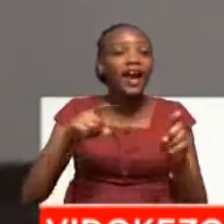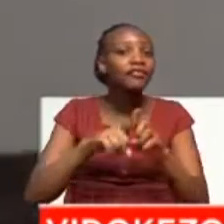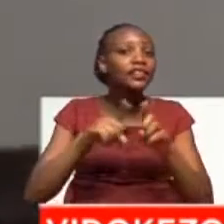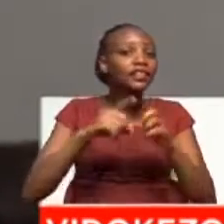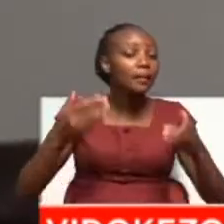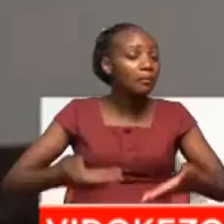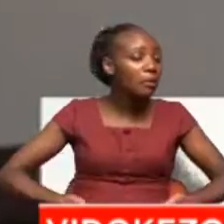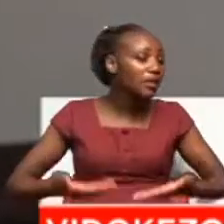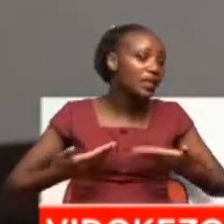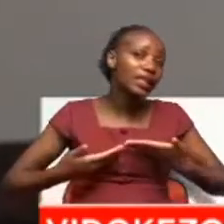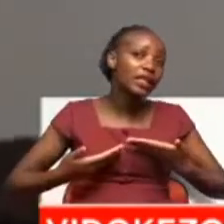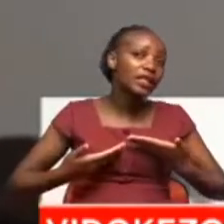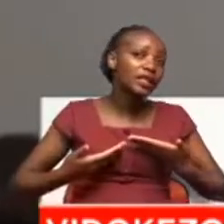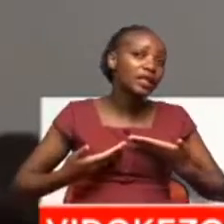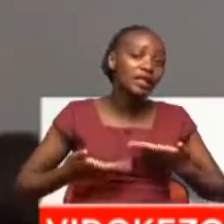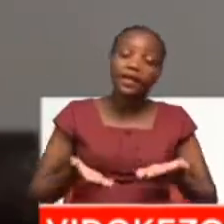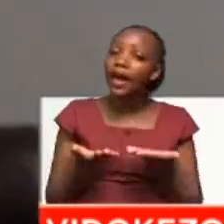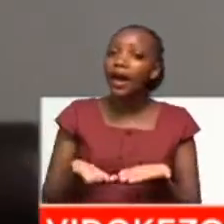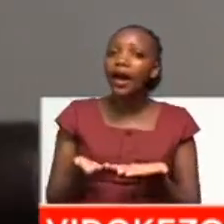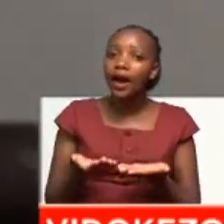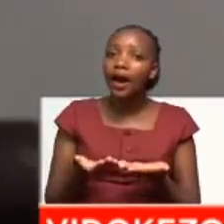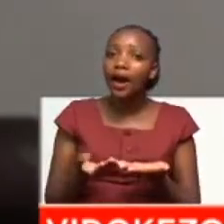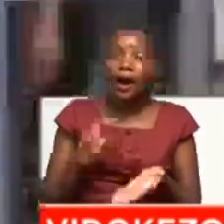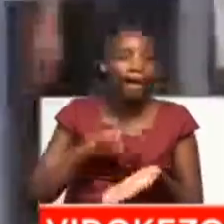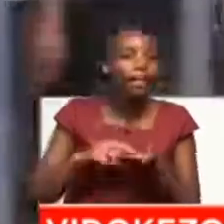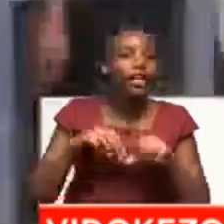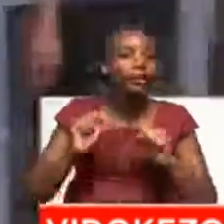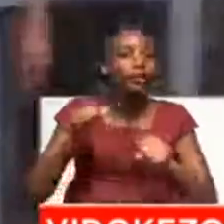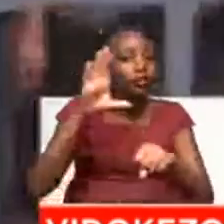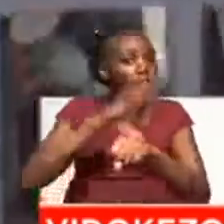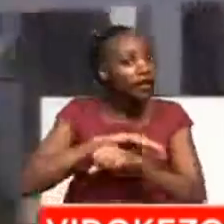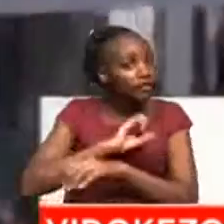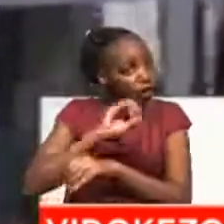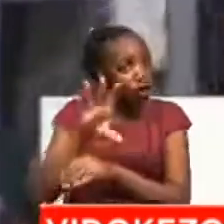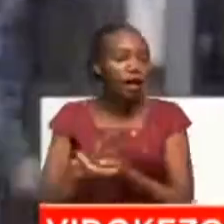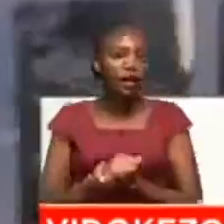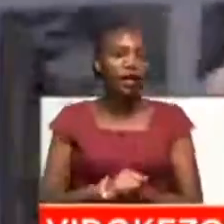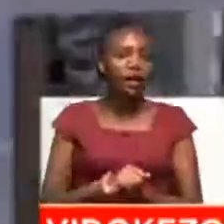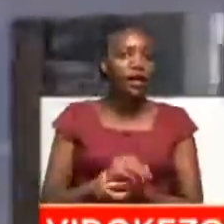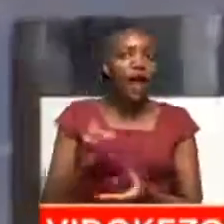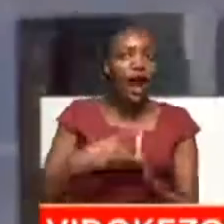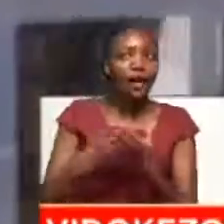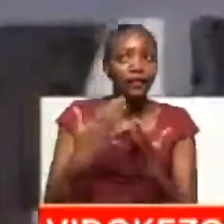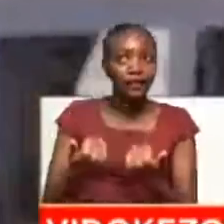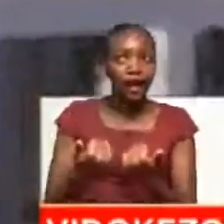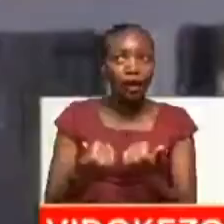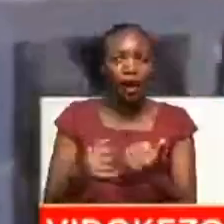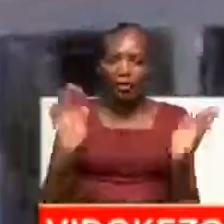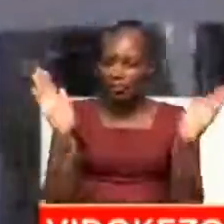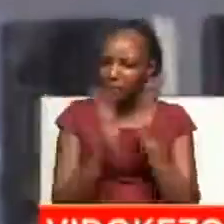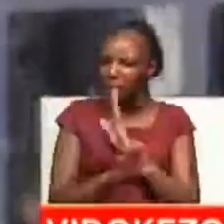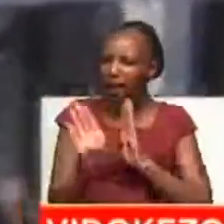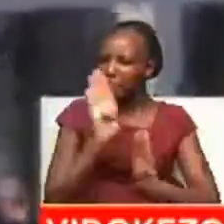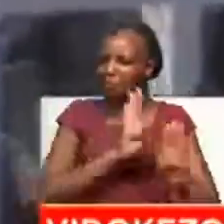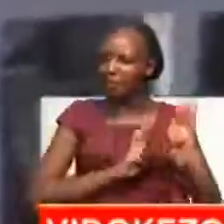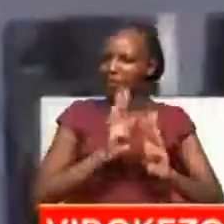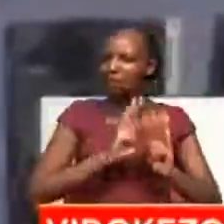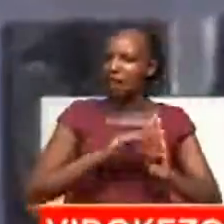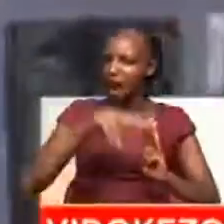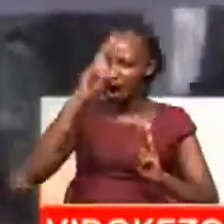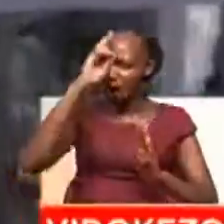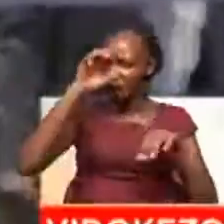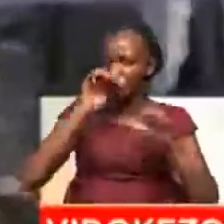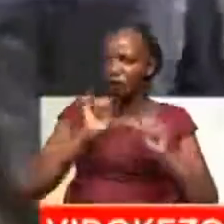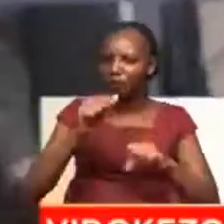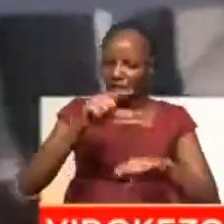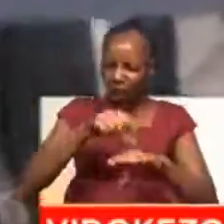hawako immune kwa hii ugonjwa yenye tunapigana, kwamba COVID-19. Sasa inabainika kuwa huenda tabia hii mbovu ya maafisa wa polisi ikalemaza